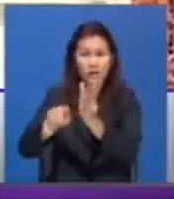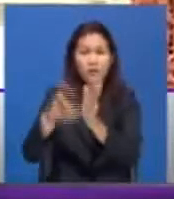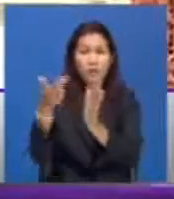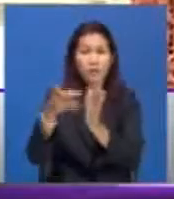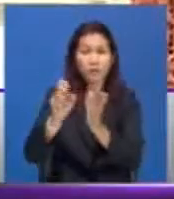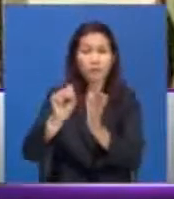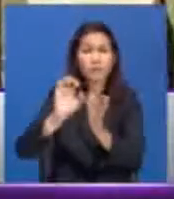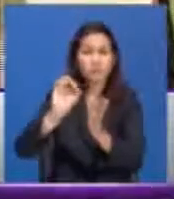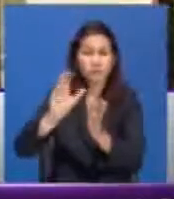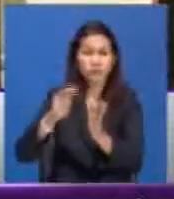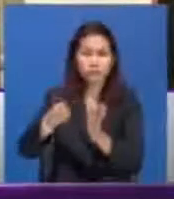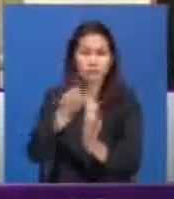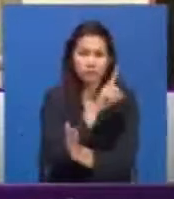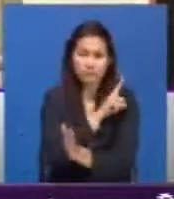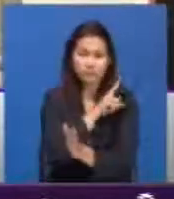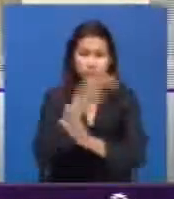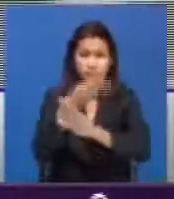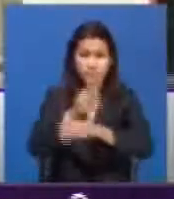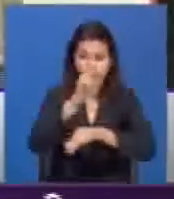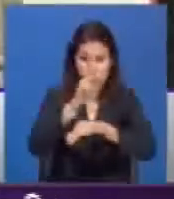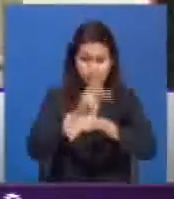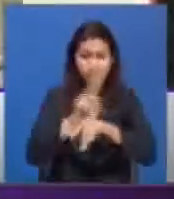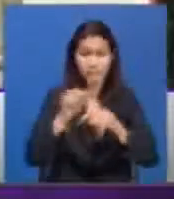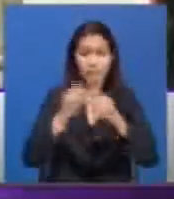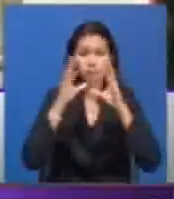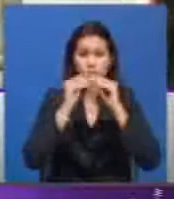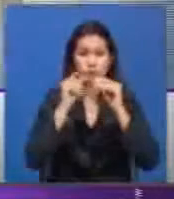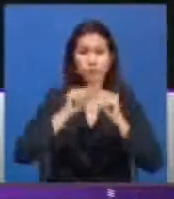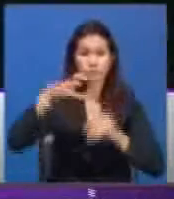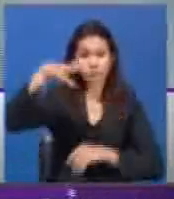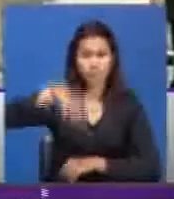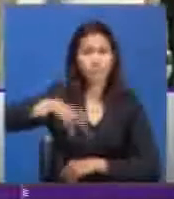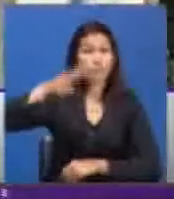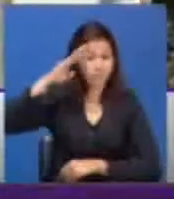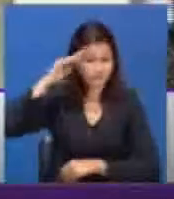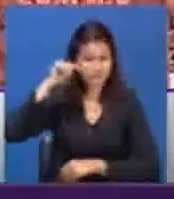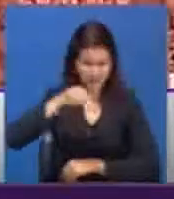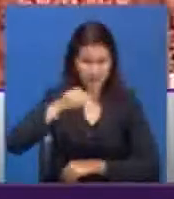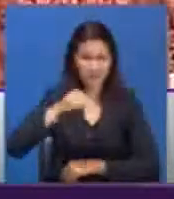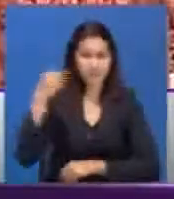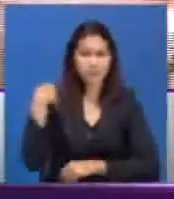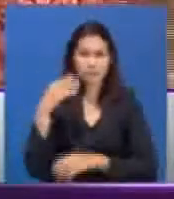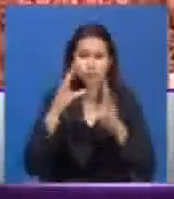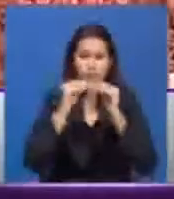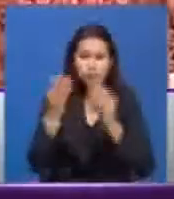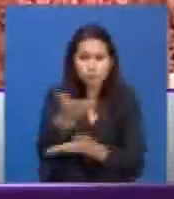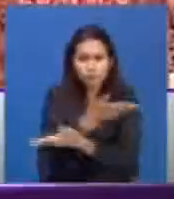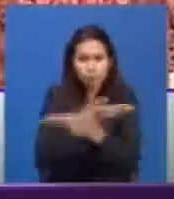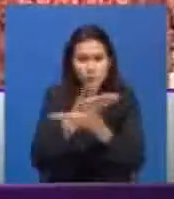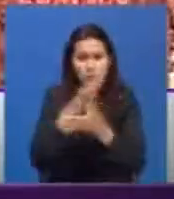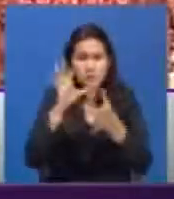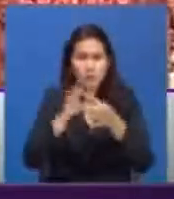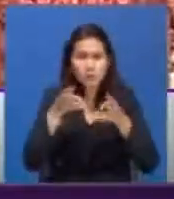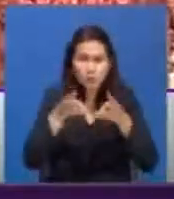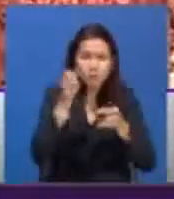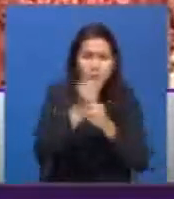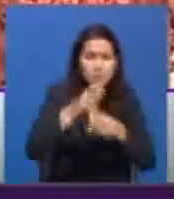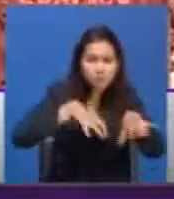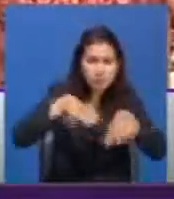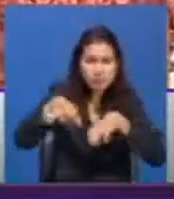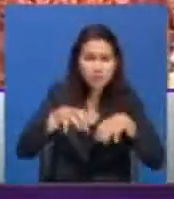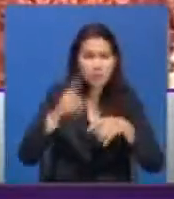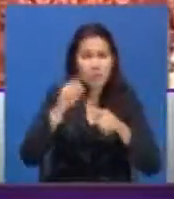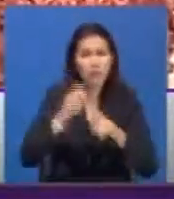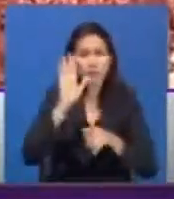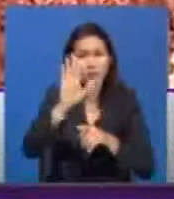ประธานการประชุมศูนย์ปฏิบัติการกองทัพบกเพื่อติดตามสถานการณ์และการดำเนินงานด้านต่างๆโดยเฉพาะการดูแลสถาน